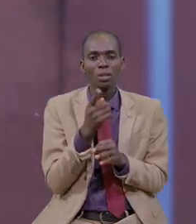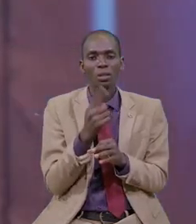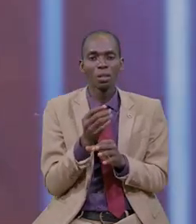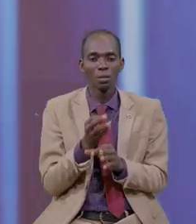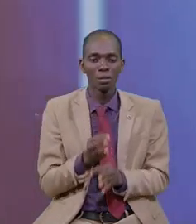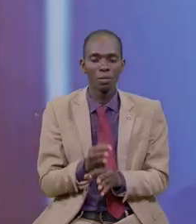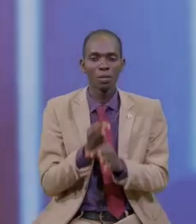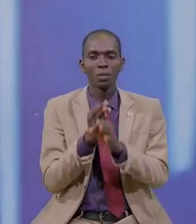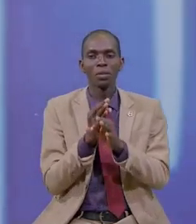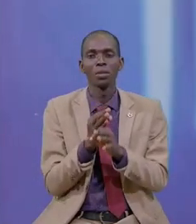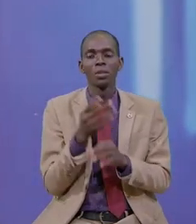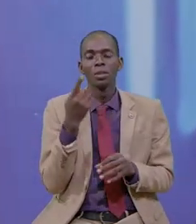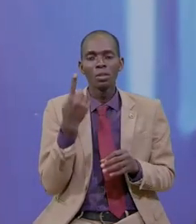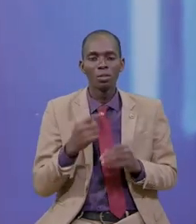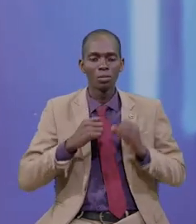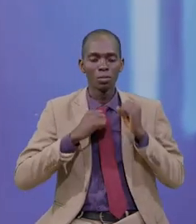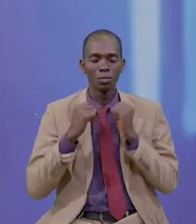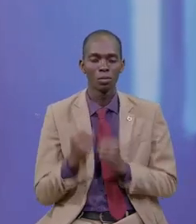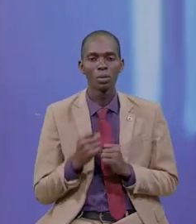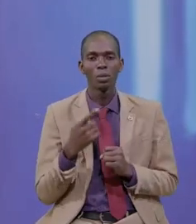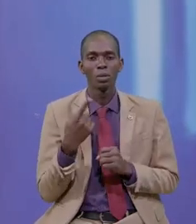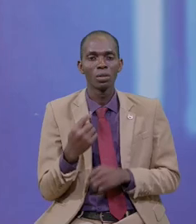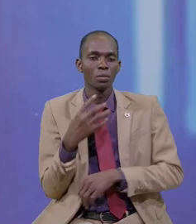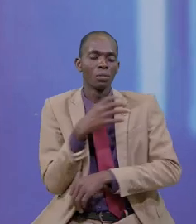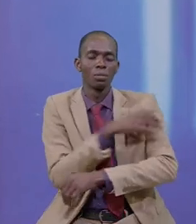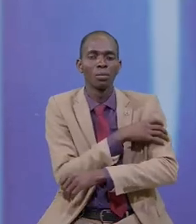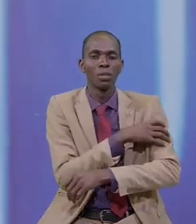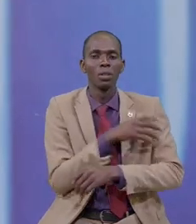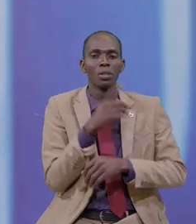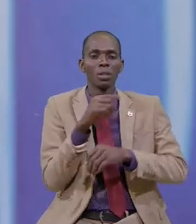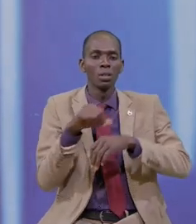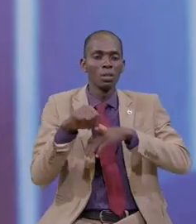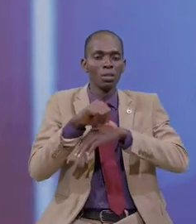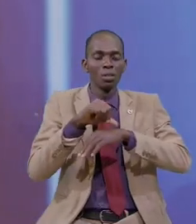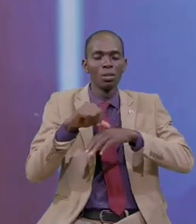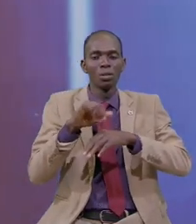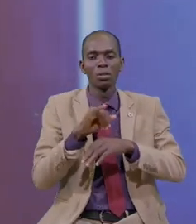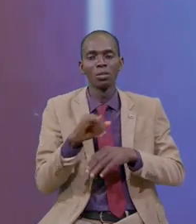la fidélité, la fortitude, la puissance, l'onction